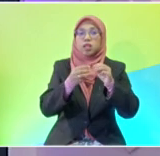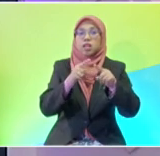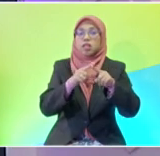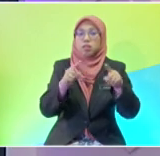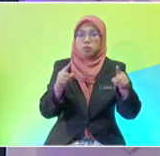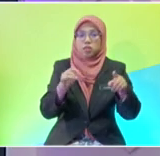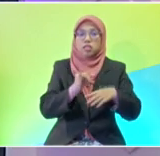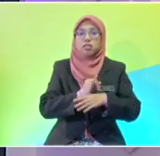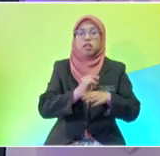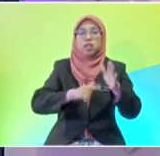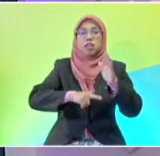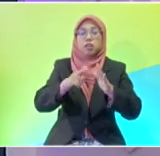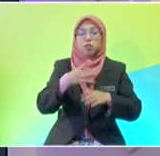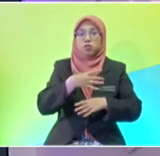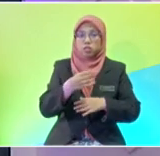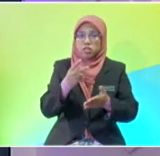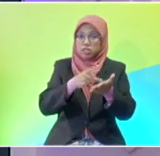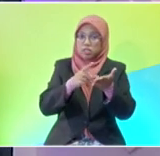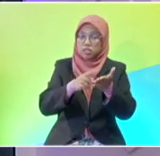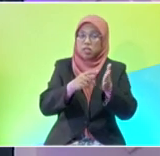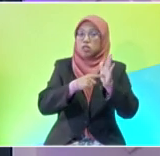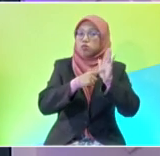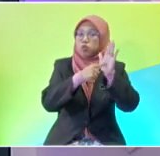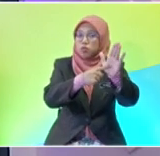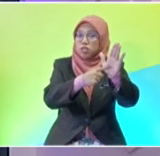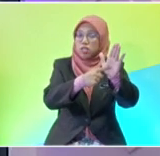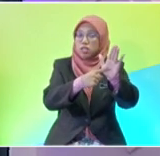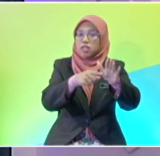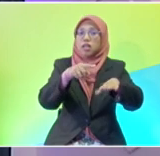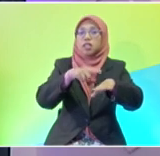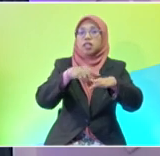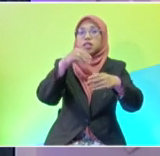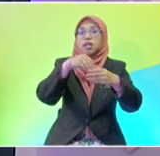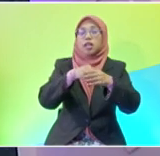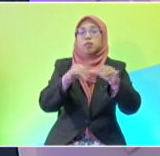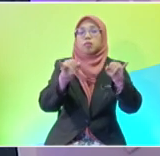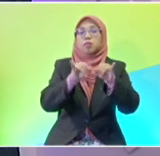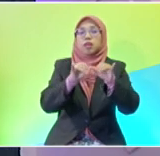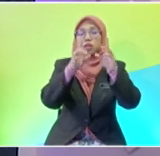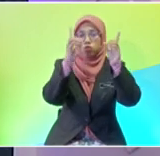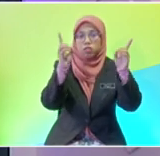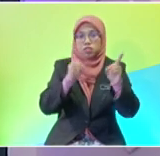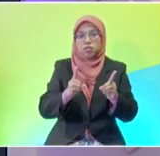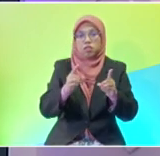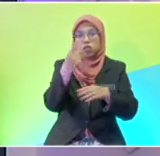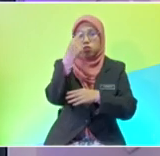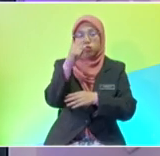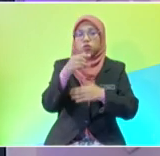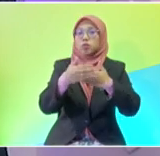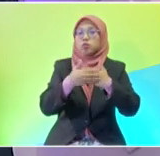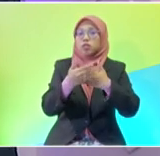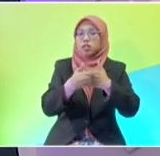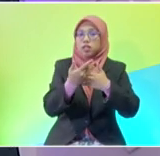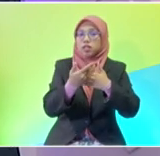sekiranya Pangeran ini ditunjukkan di dalam timbangan duduk itu sendiri untuk memudahkan